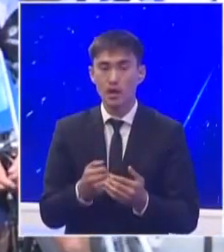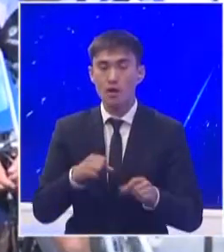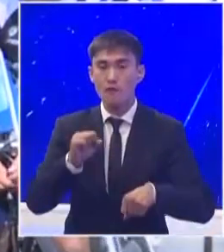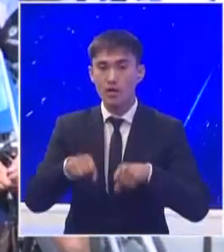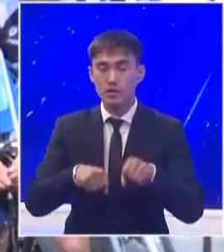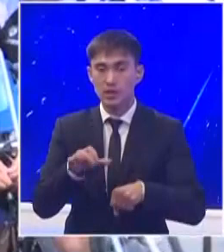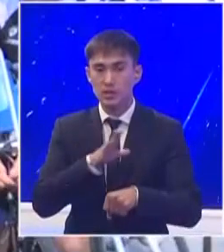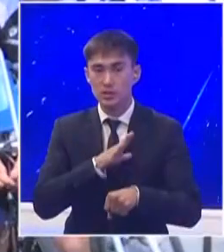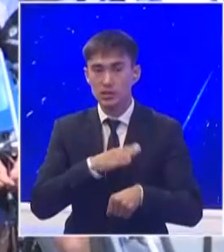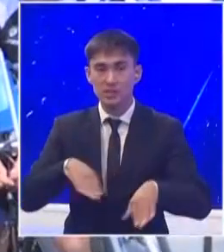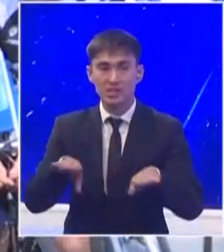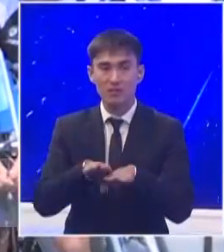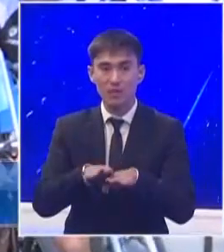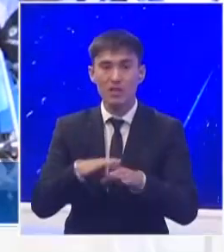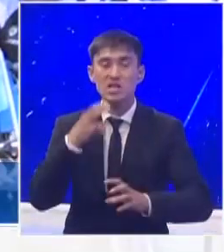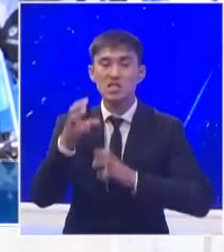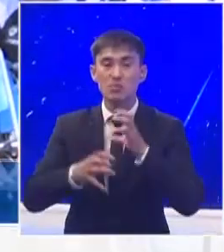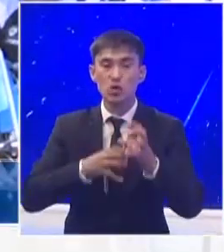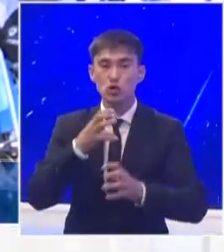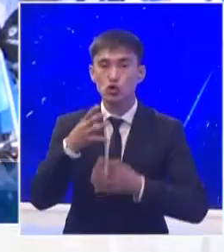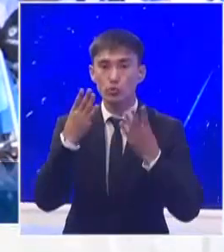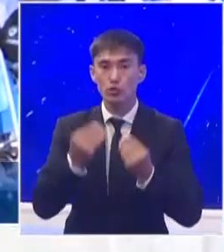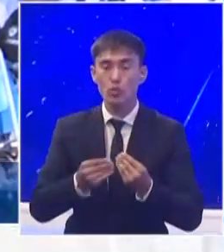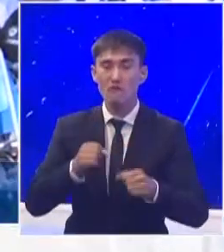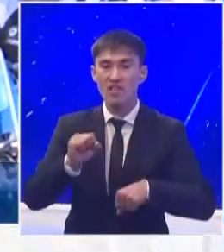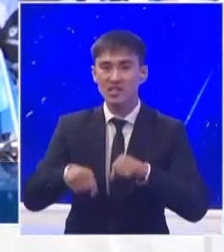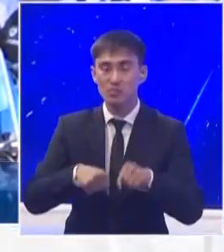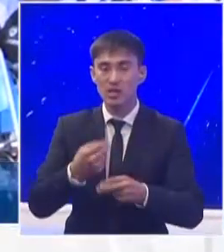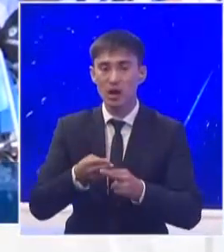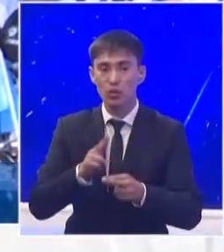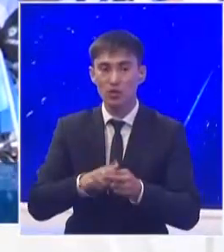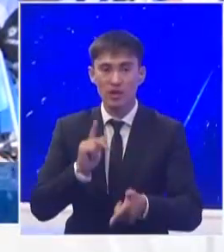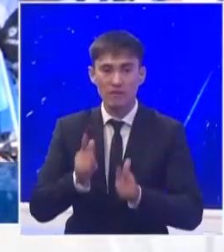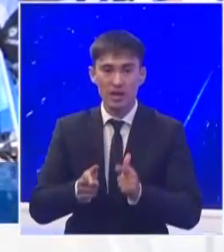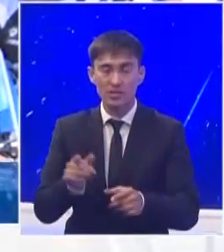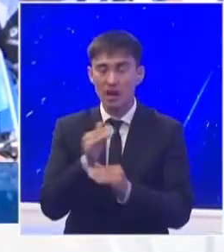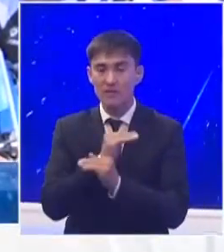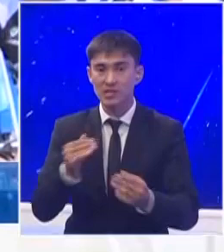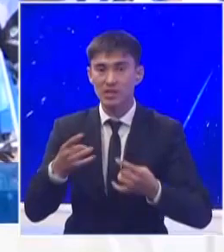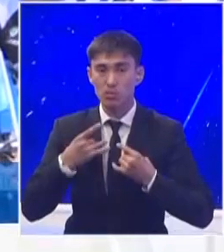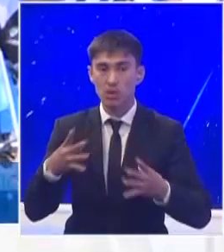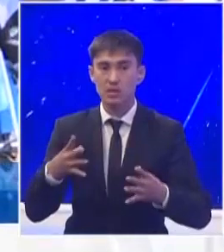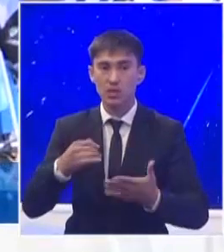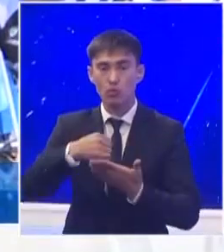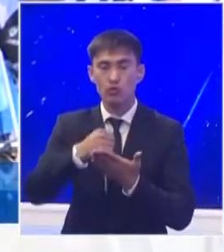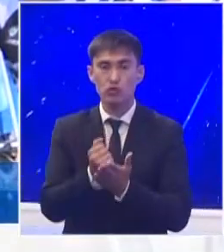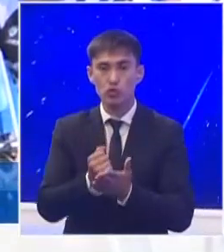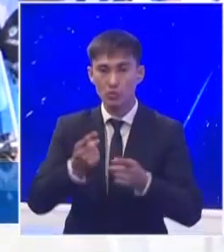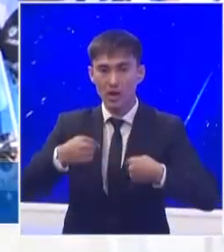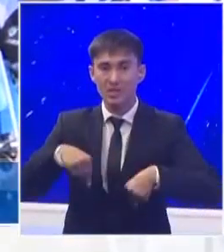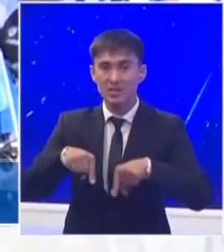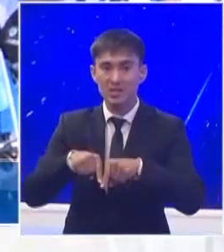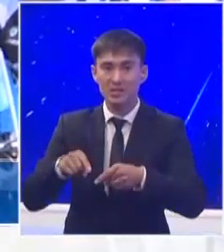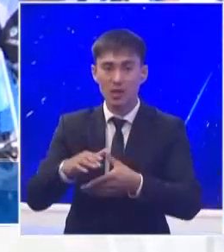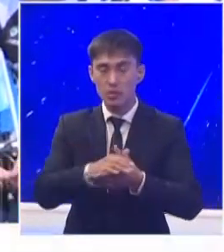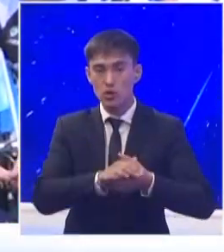велозаезд еще совпал с Международным днем велосипеда, который является официальным праздником, утвержденным Организацией